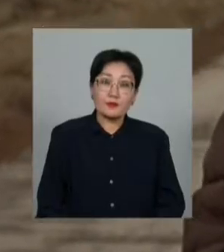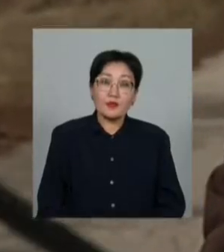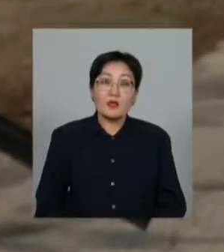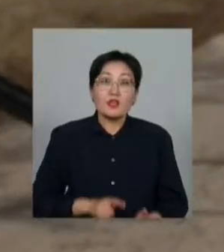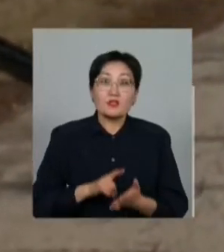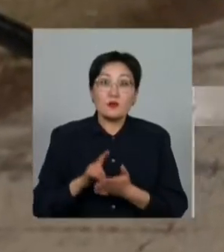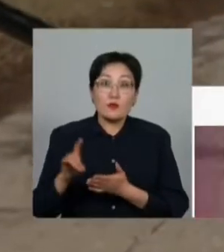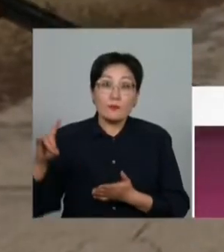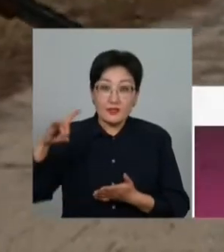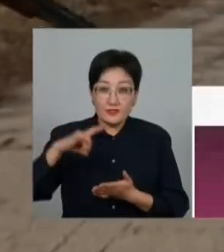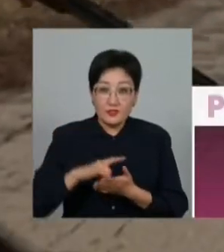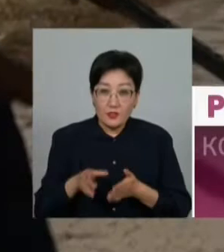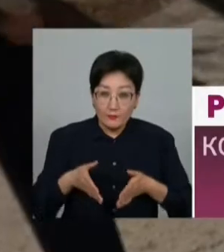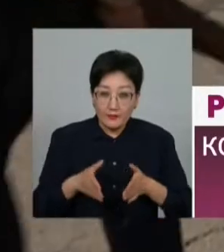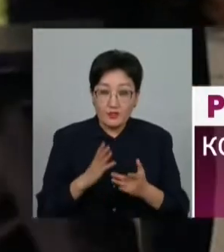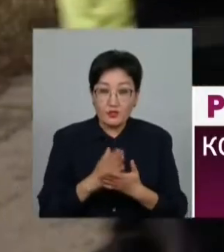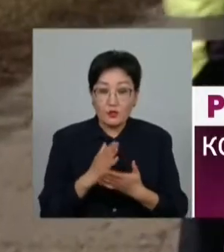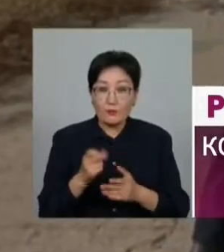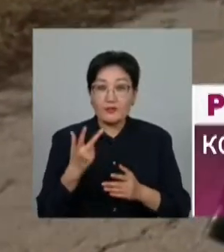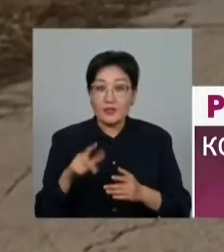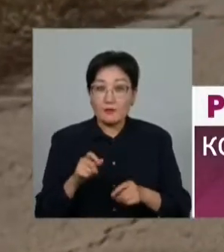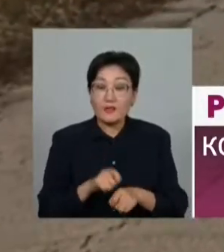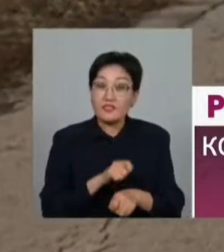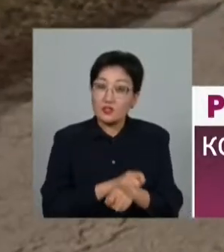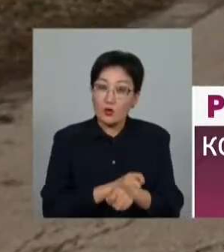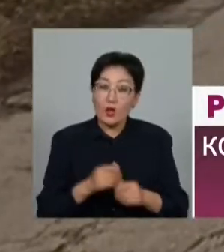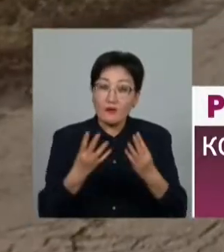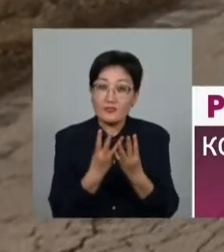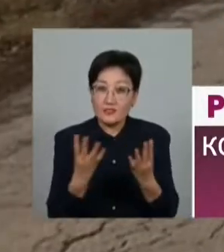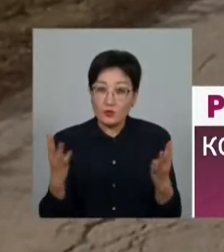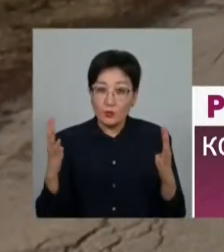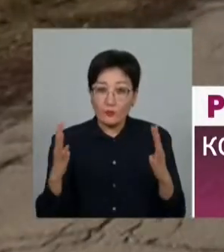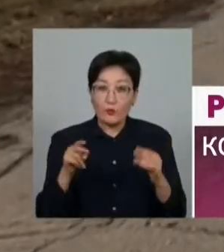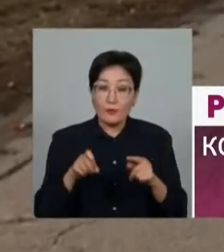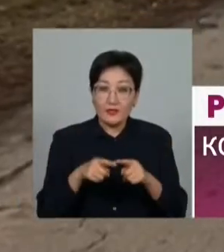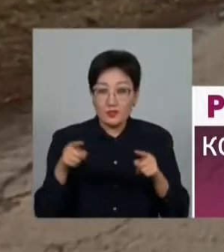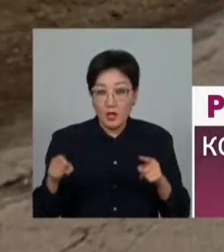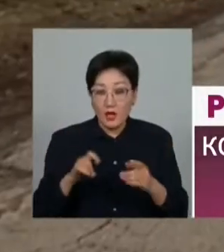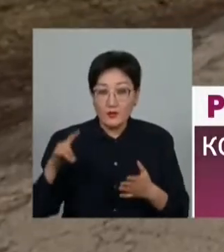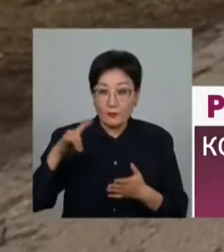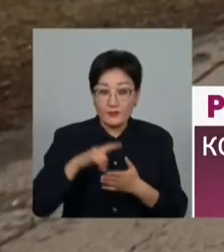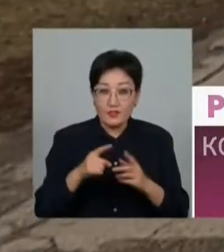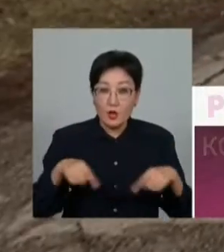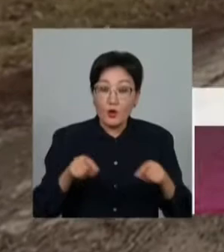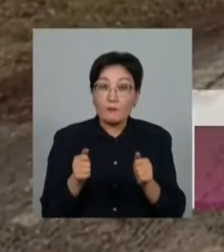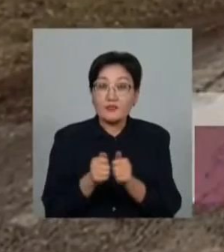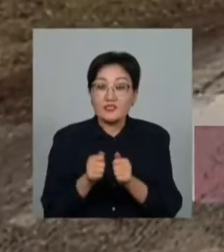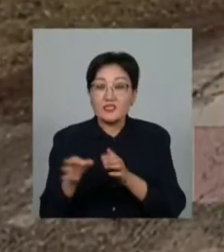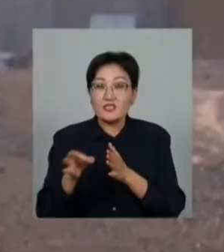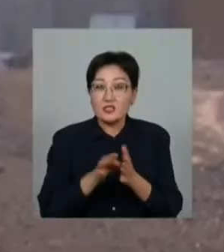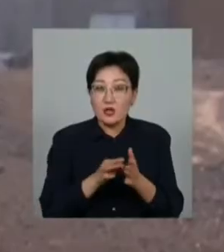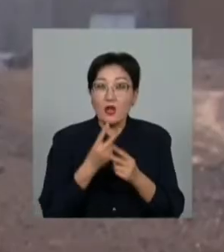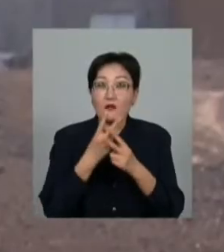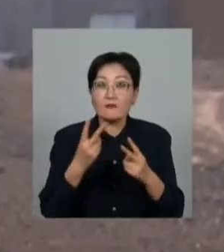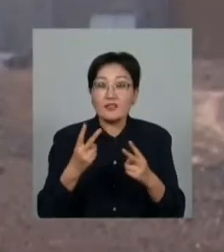взлетно-посадочная полоса находится отсюда в тридцати метрах а забор установленный по периметру аэропорт еще ближе сразу за ним